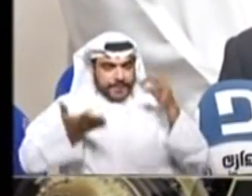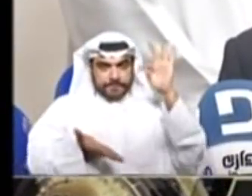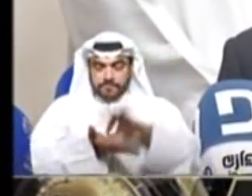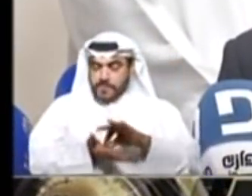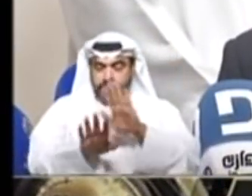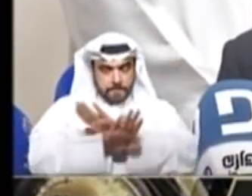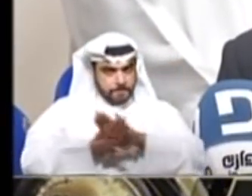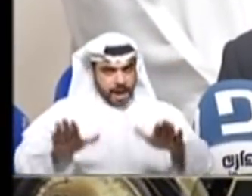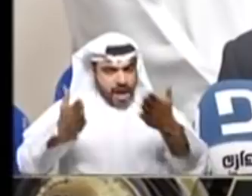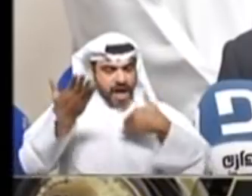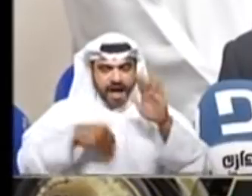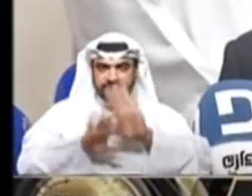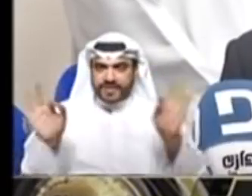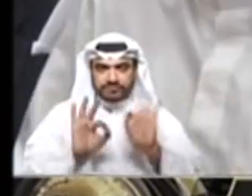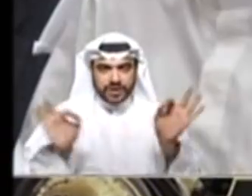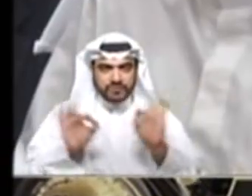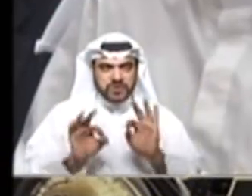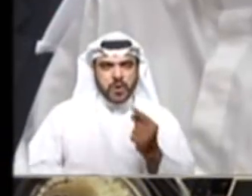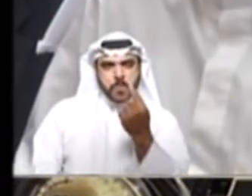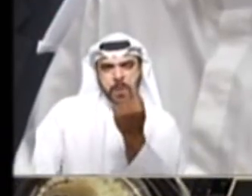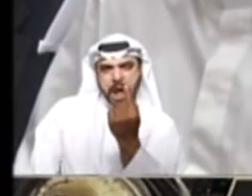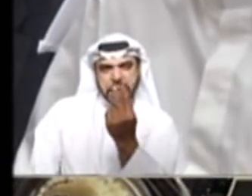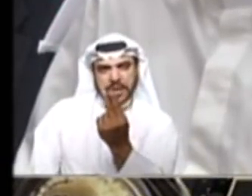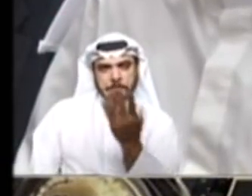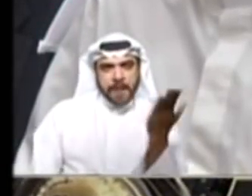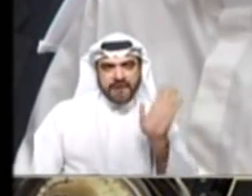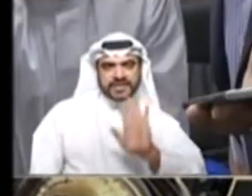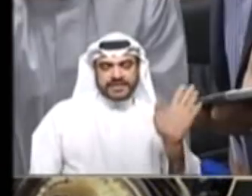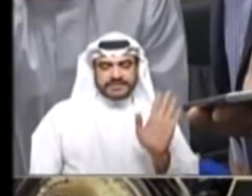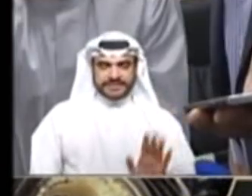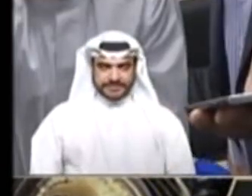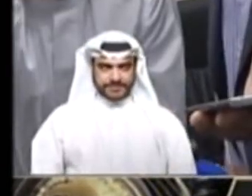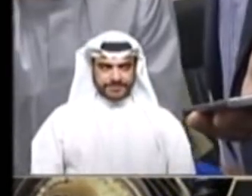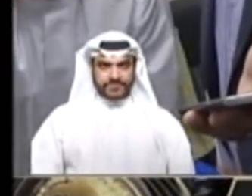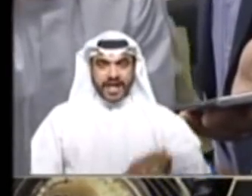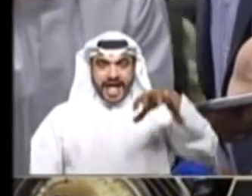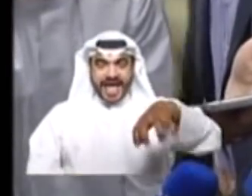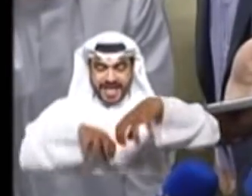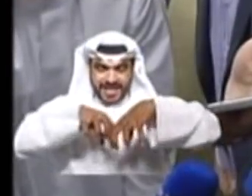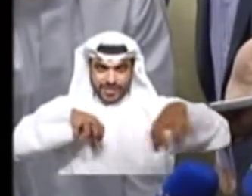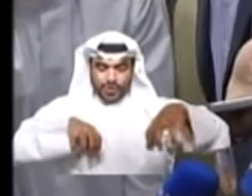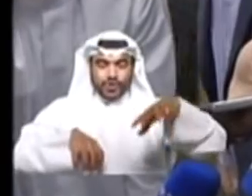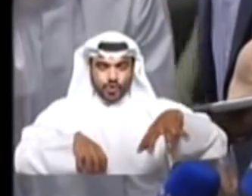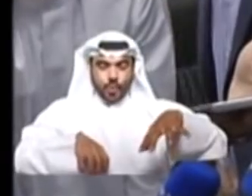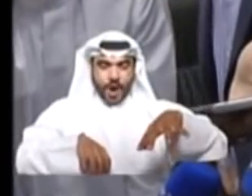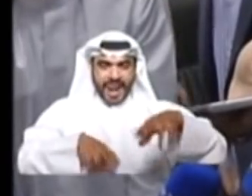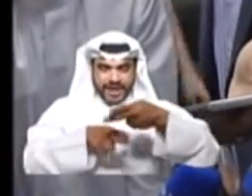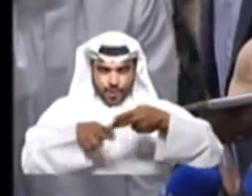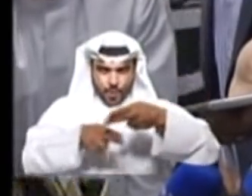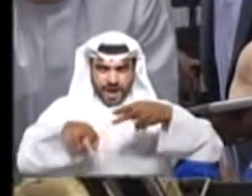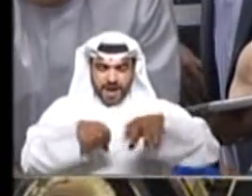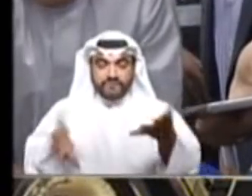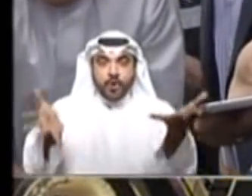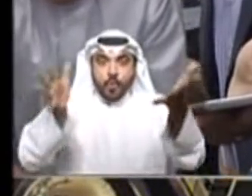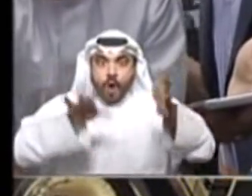المعدلات ضمن الأعداد الاعتيادية فردية غير وبائية. في الدول المجاورة وصلت الأرقام إلى